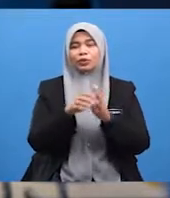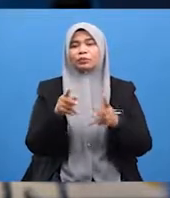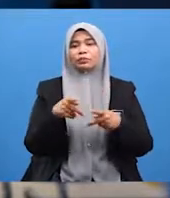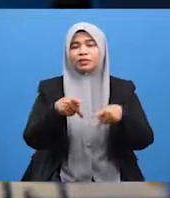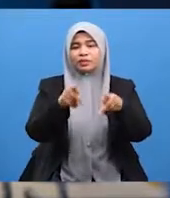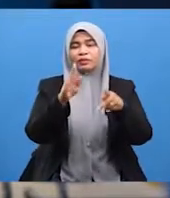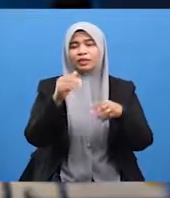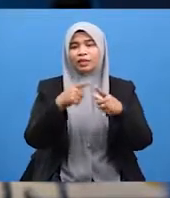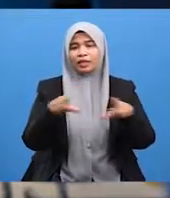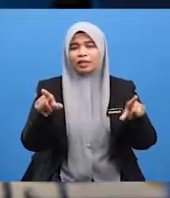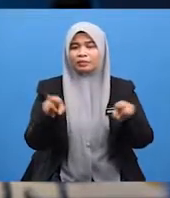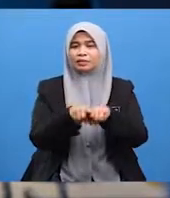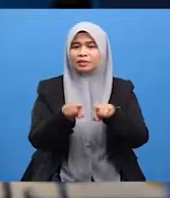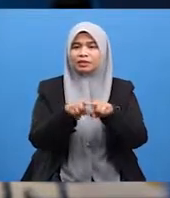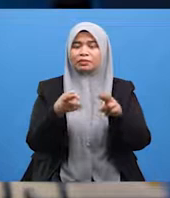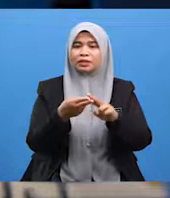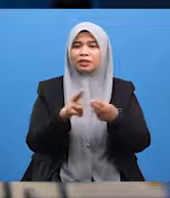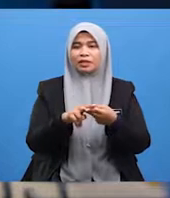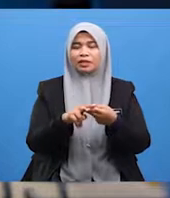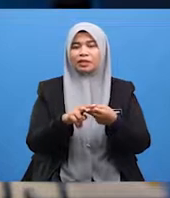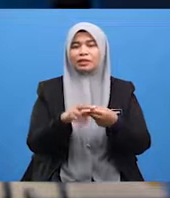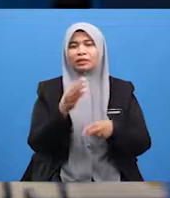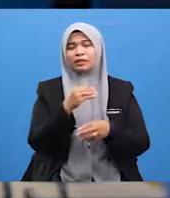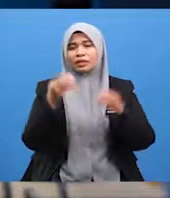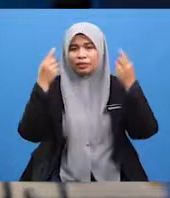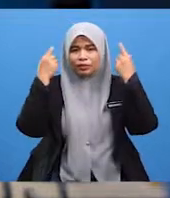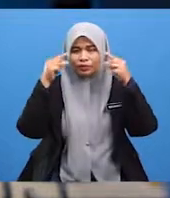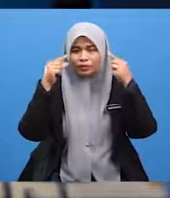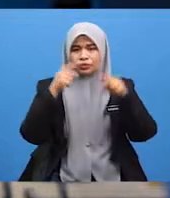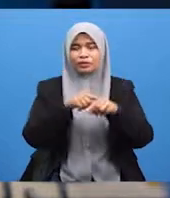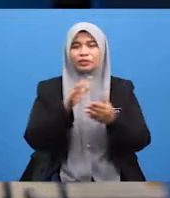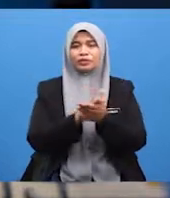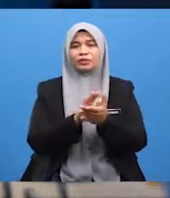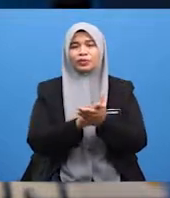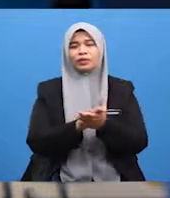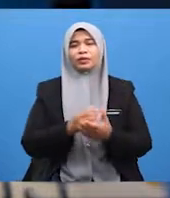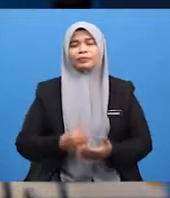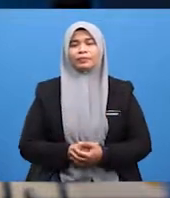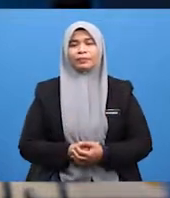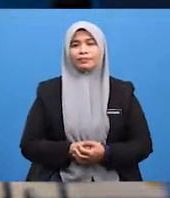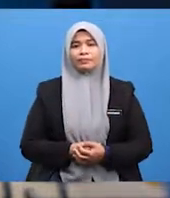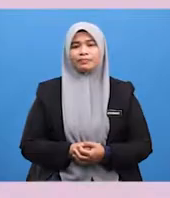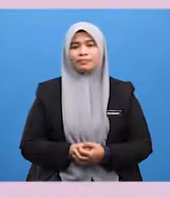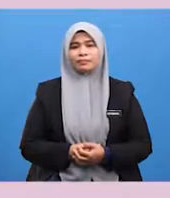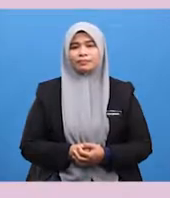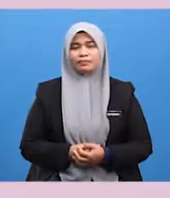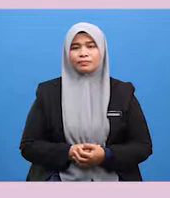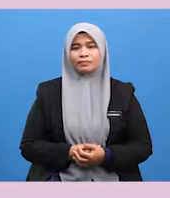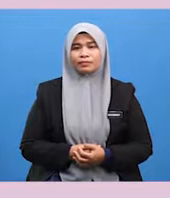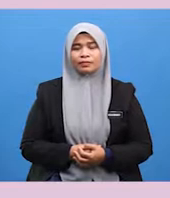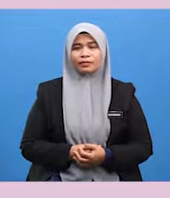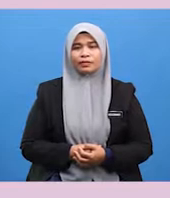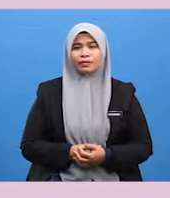lainnya bersama rakan-rakan maupun guru-guru di sekolah atau kolej masing-masing.